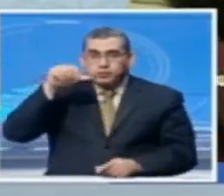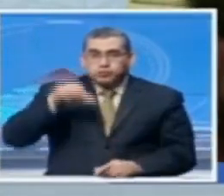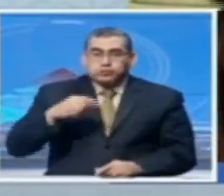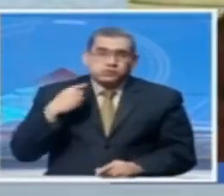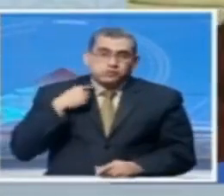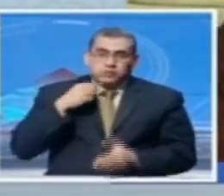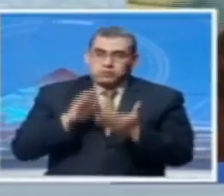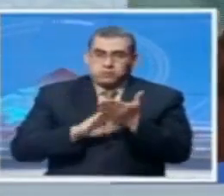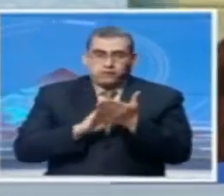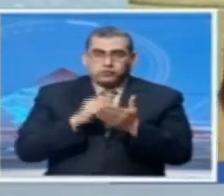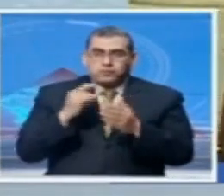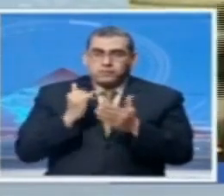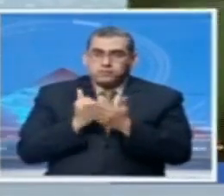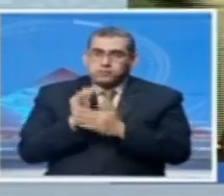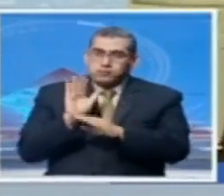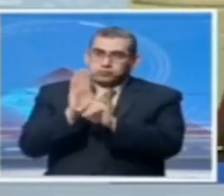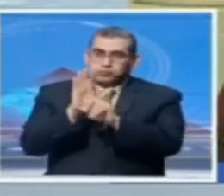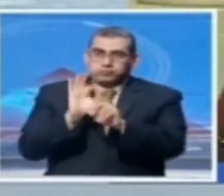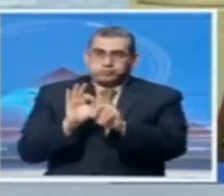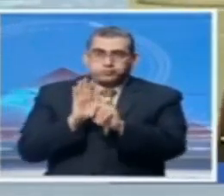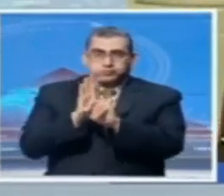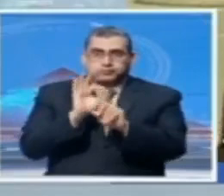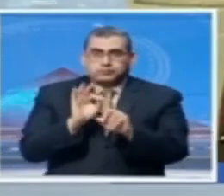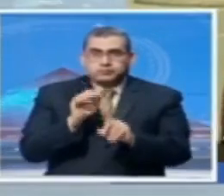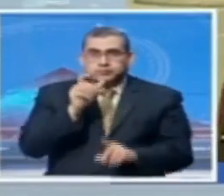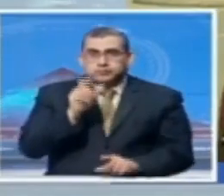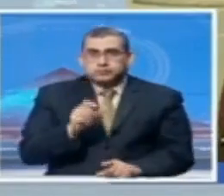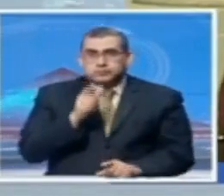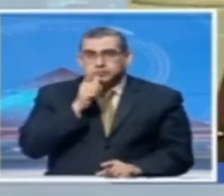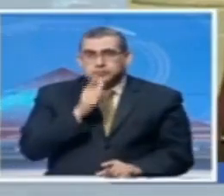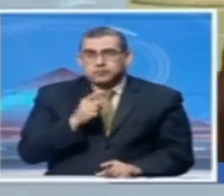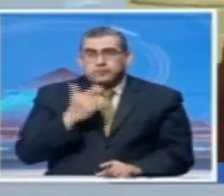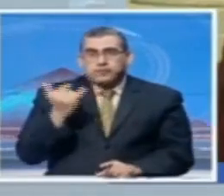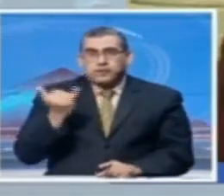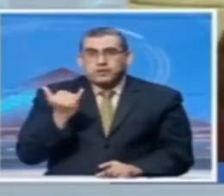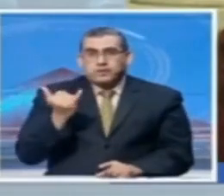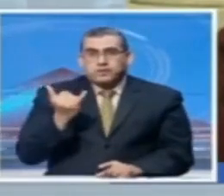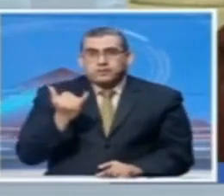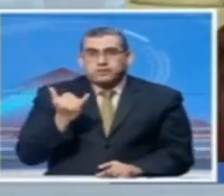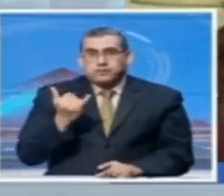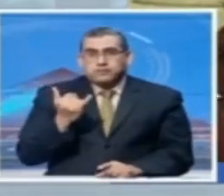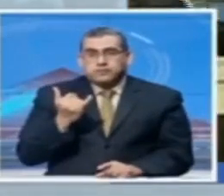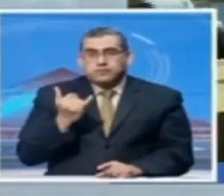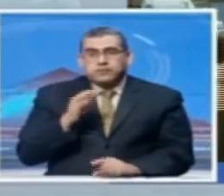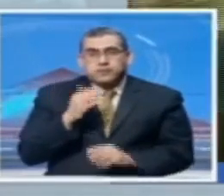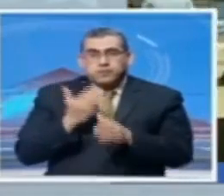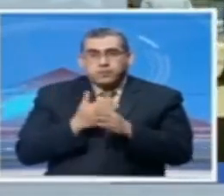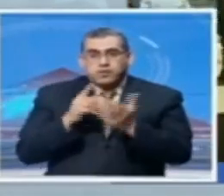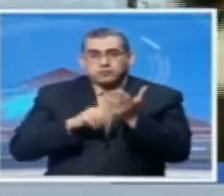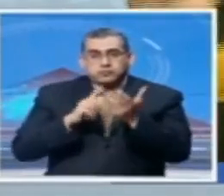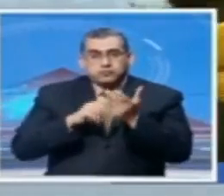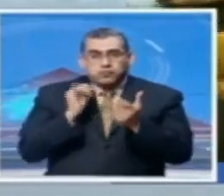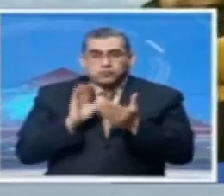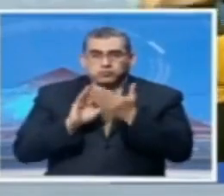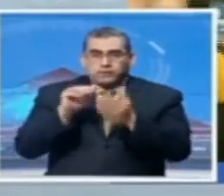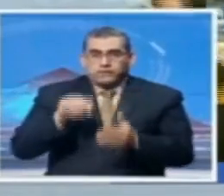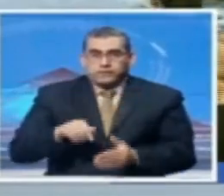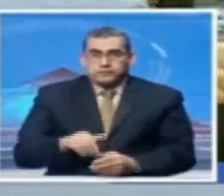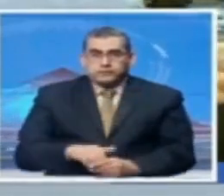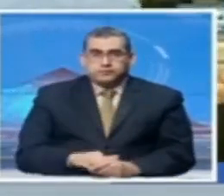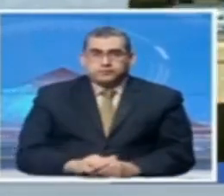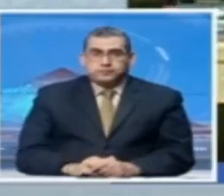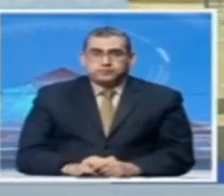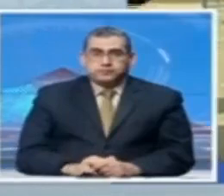اي معوقات الكترونيه او لظروف مرضيه او لاي ظرف من الظروف يعني.